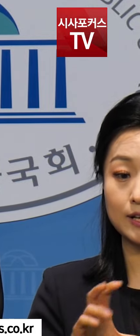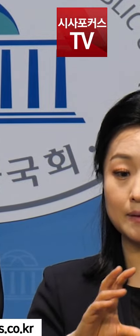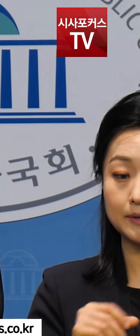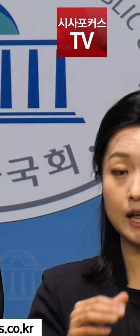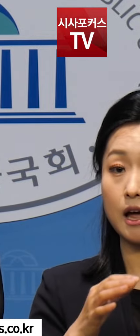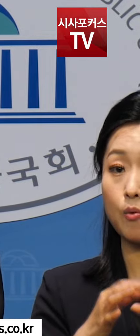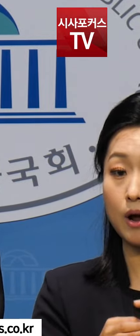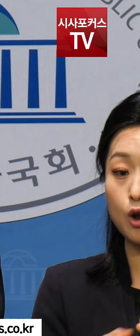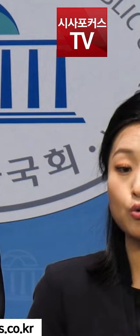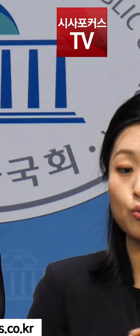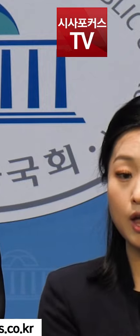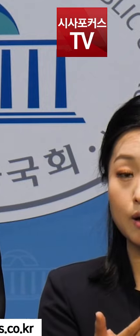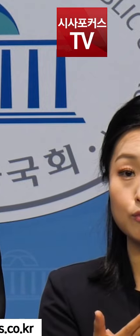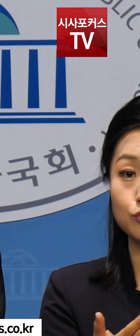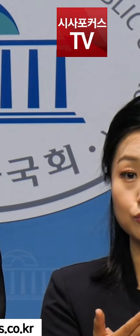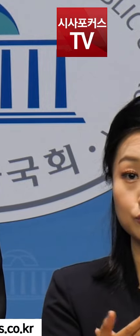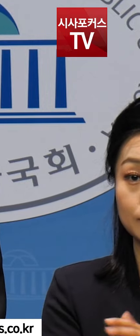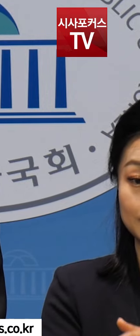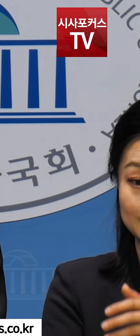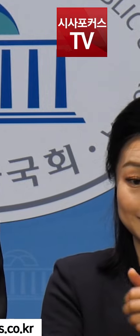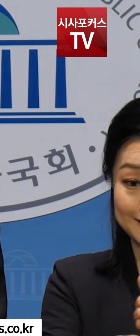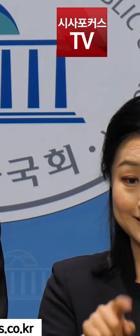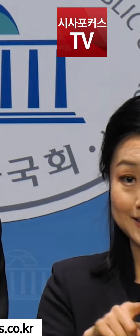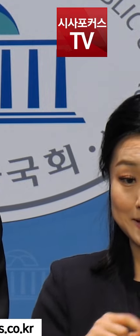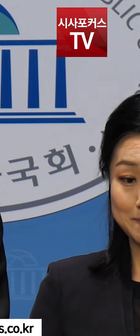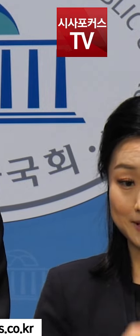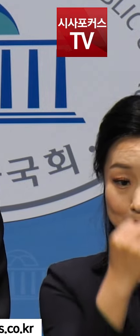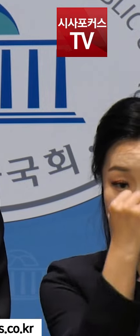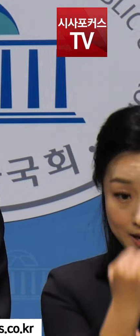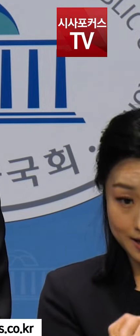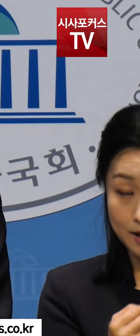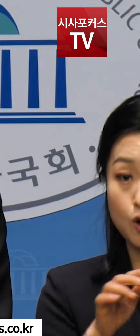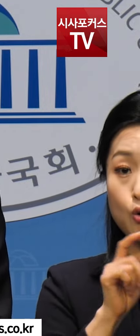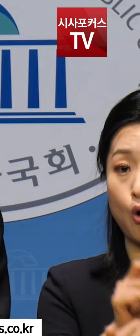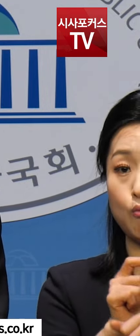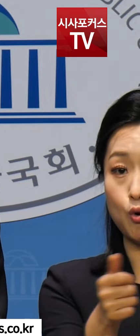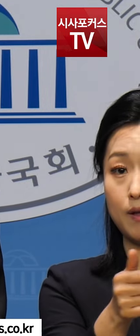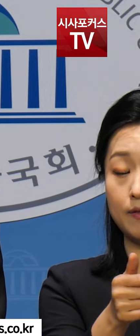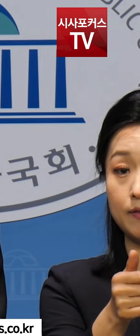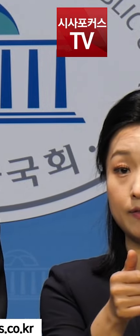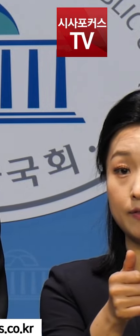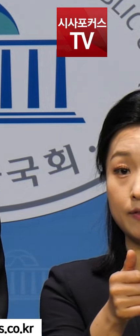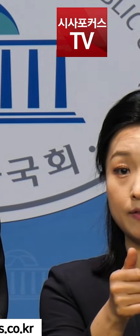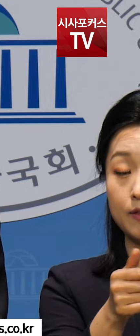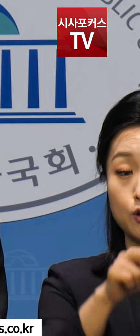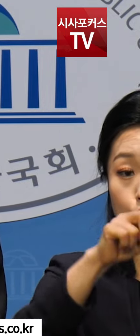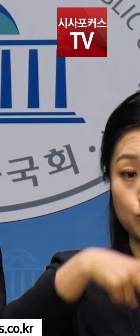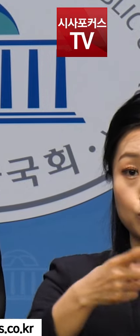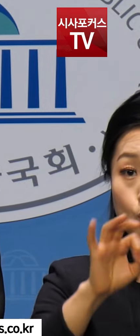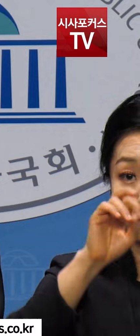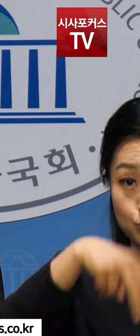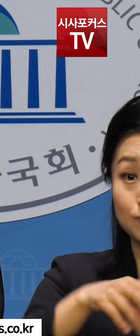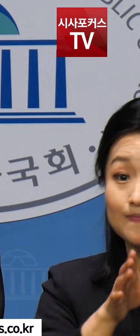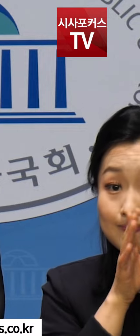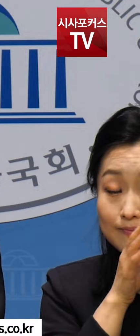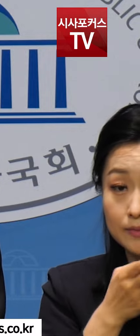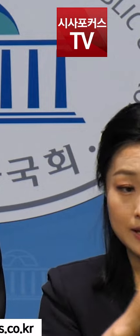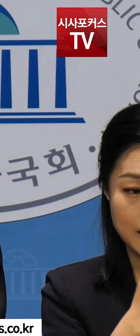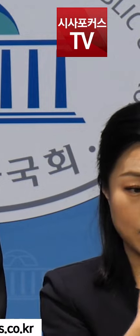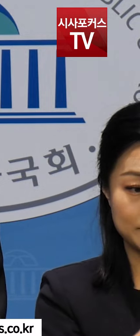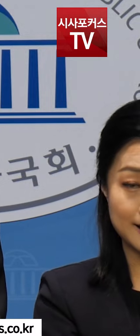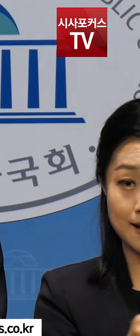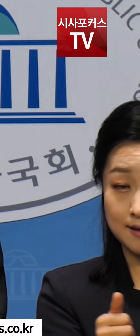및 뇌물수수의 정점인 부패 공무원에서 용기 있는 의인이라는 식으로